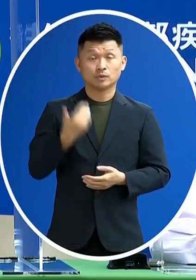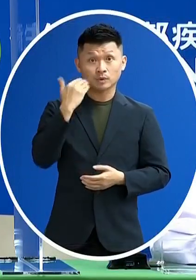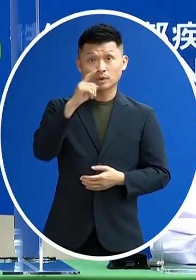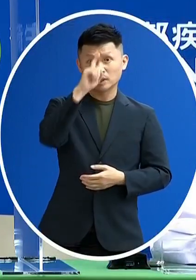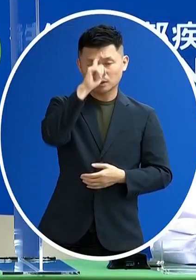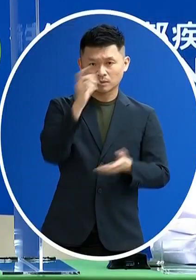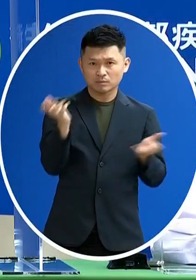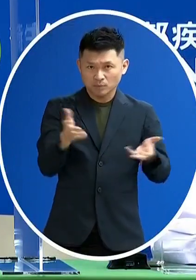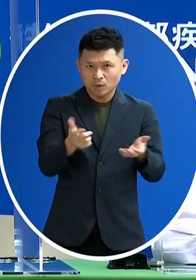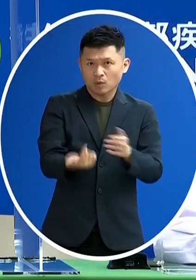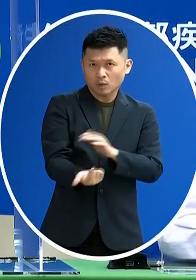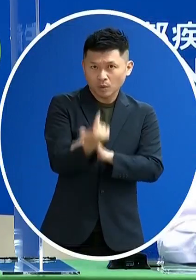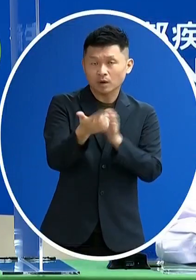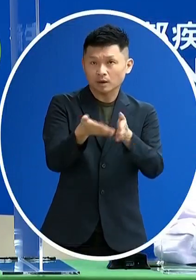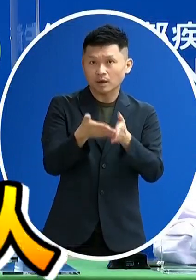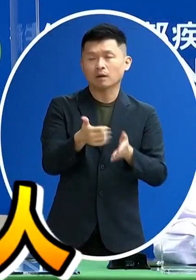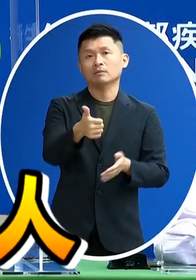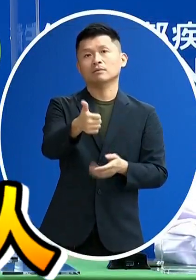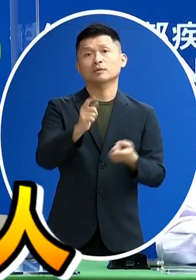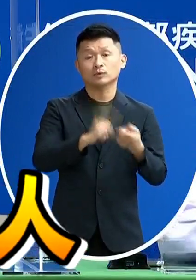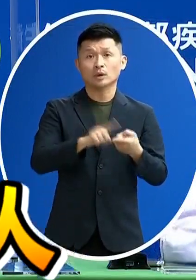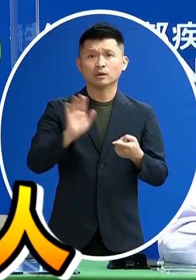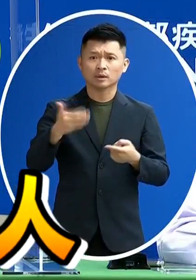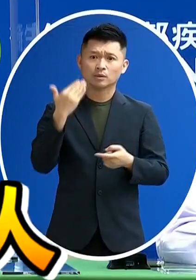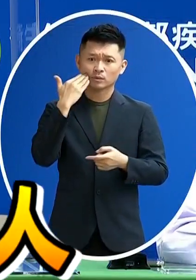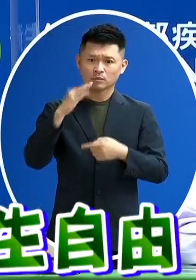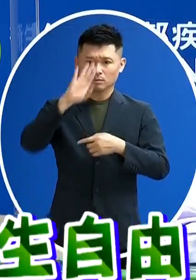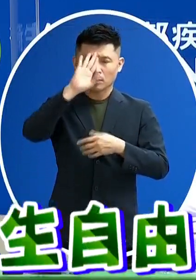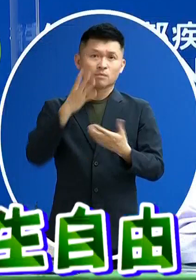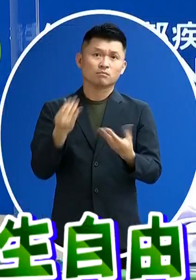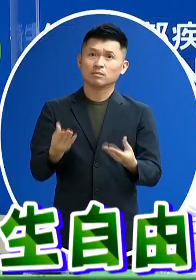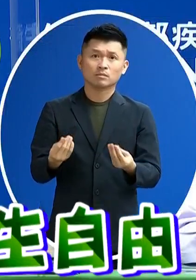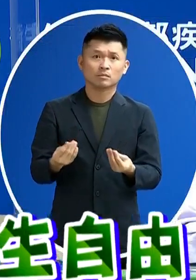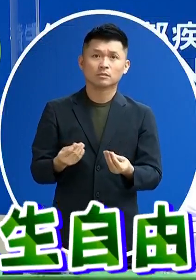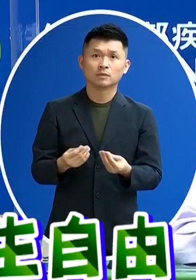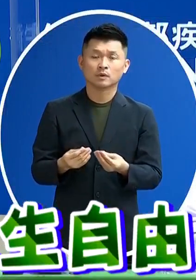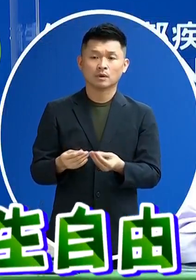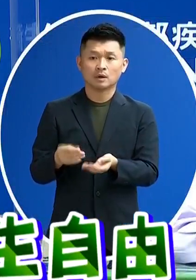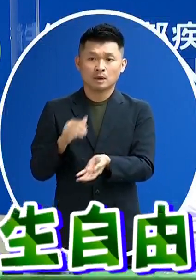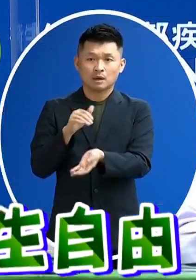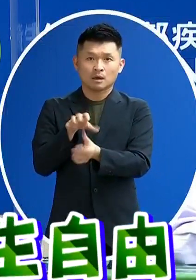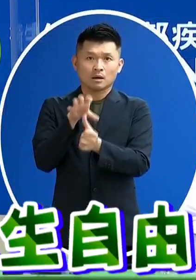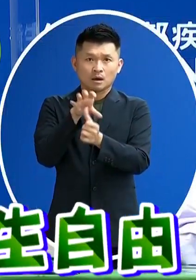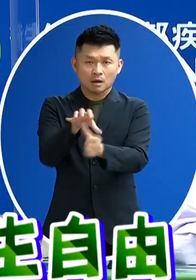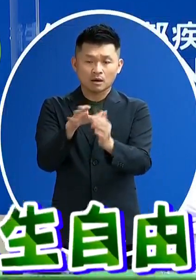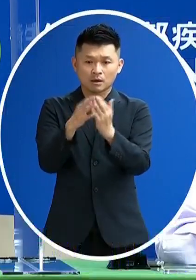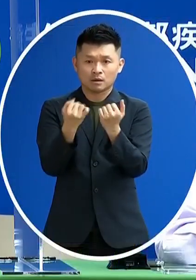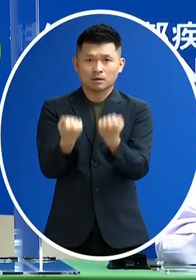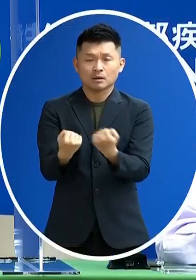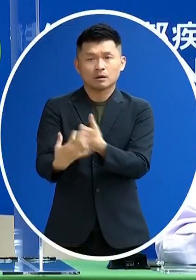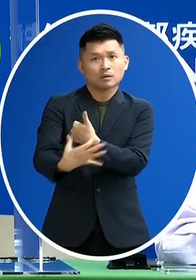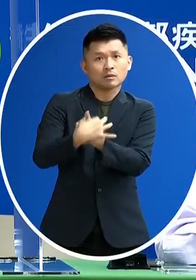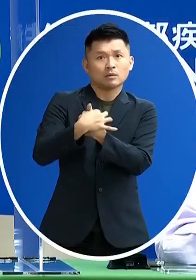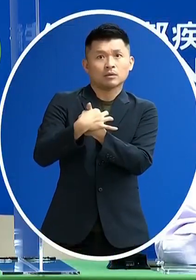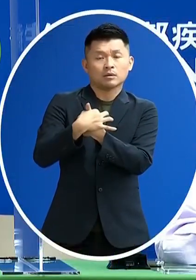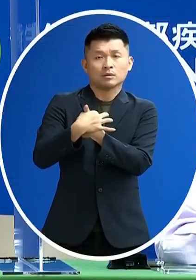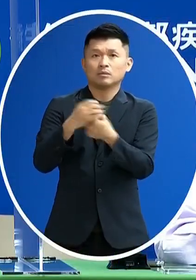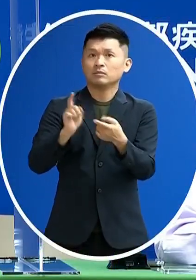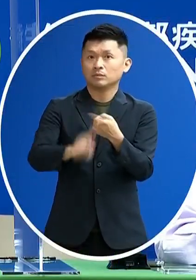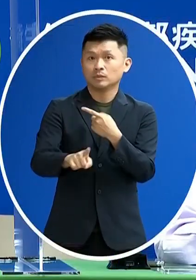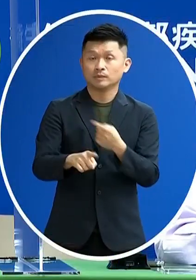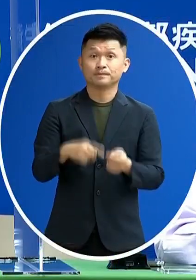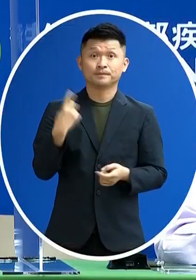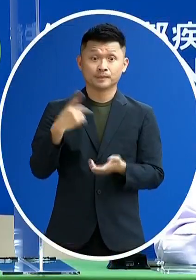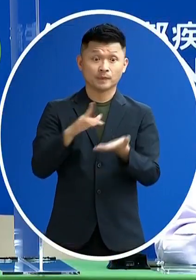速治疗的人好，可是对于不是的人，那就被不当的限制人身自由。那吃